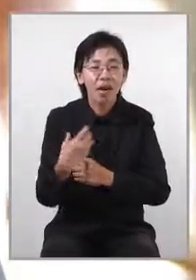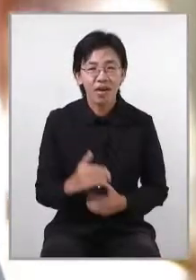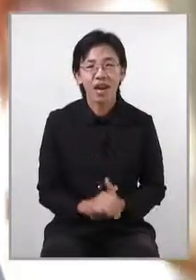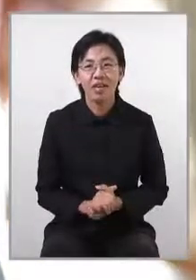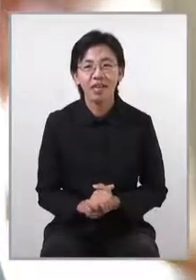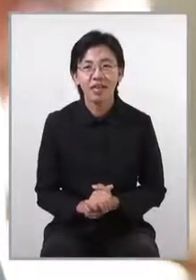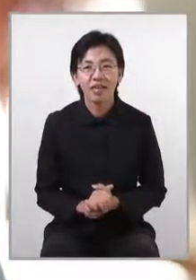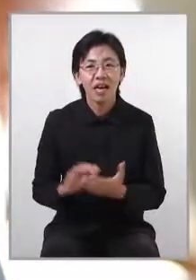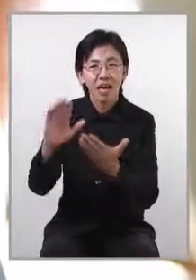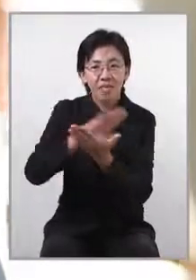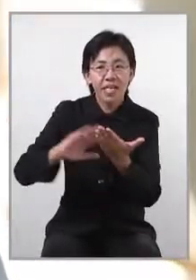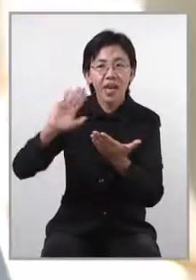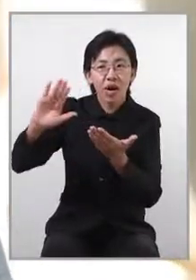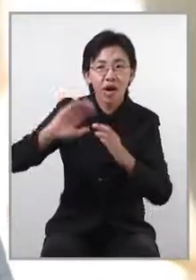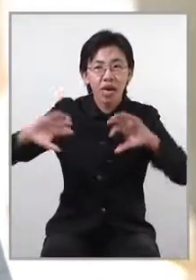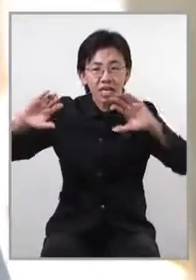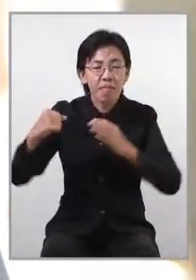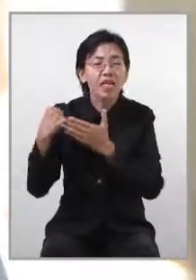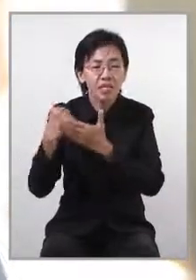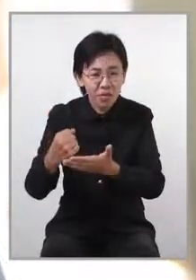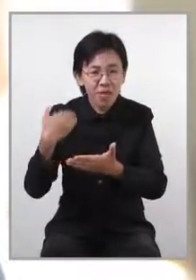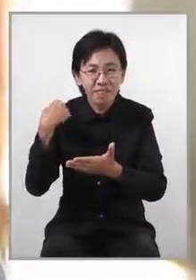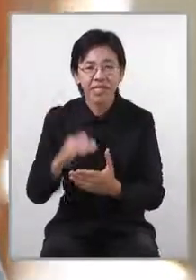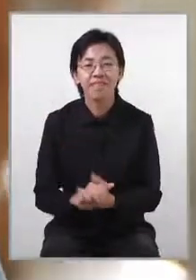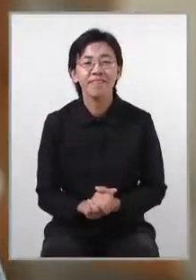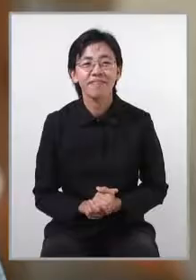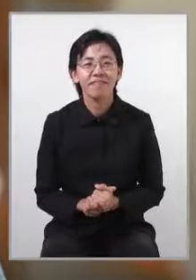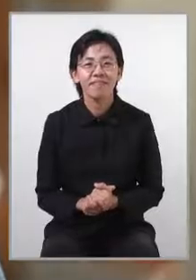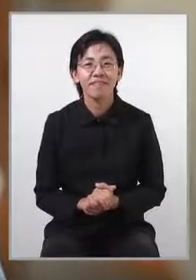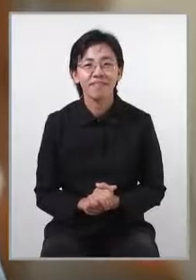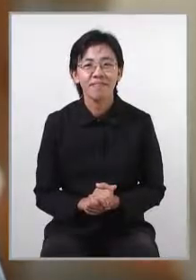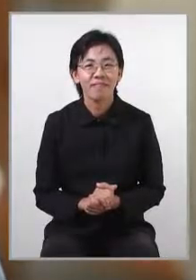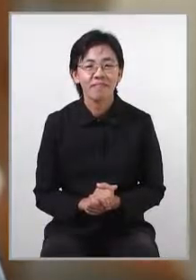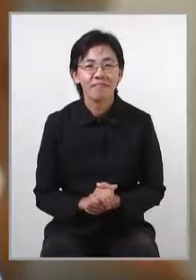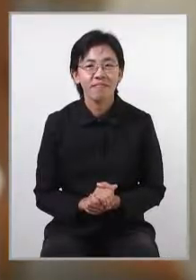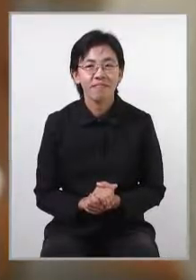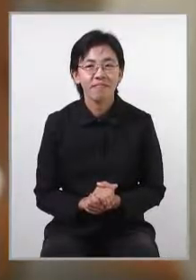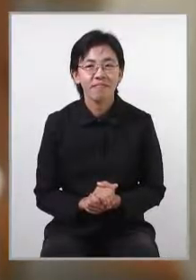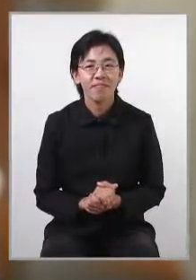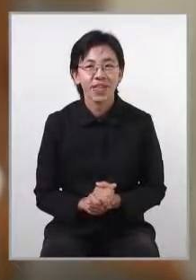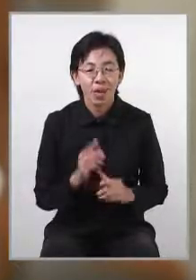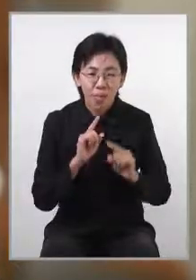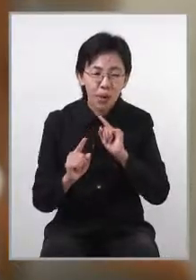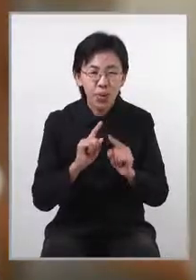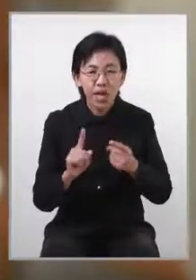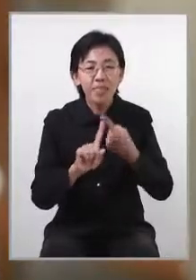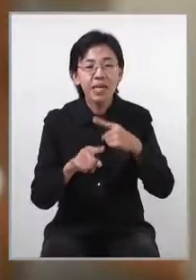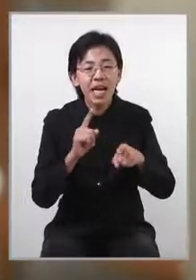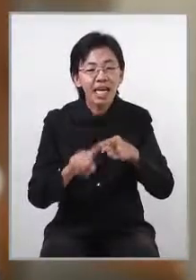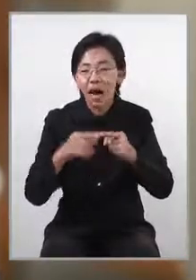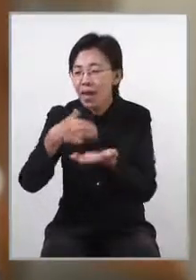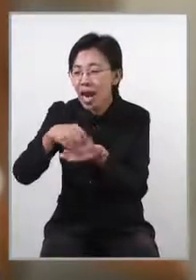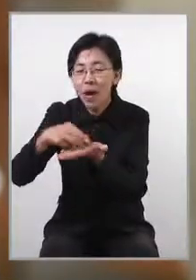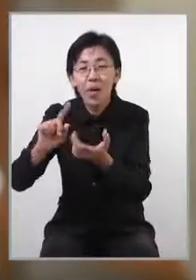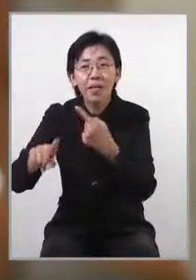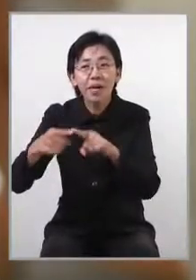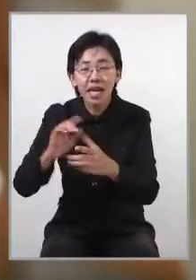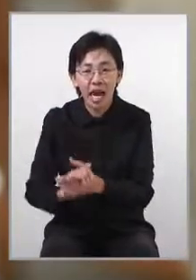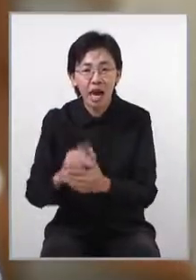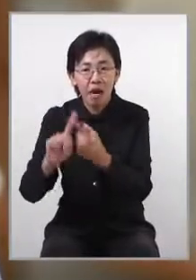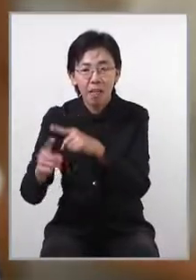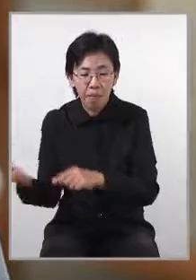คือประเทศเขาเนี่ยรัฐบาลท้องถิ่นจะช่วยก่อนเบื้องแรกนะฮะเขาก็เลยคุยในเพื่อนเขา คร ับ แล้วพอเพื่อนเขาม